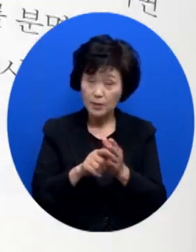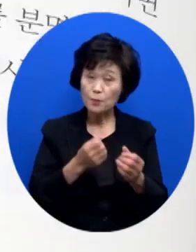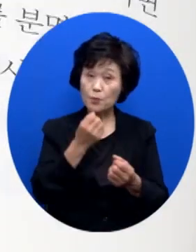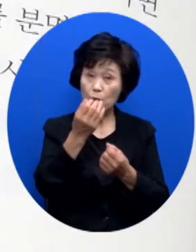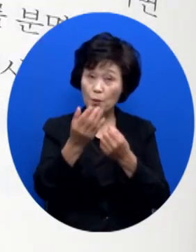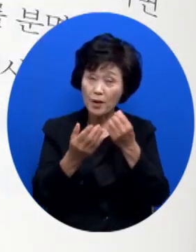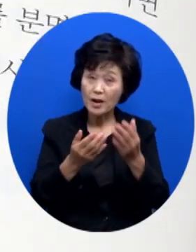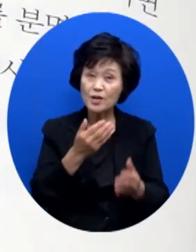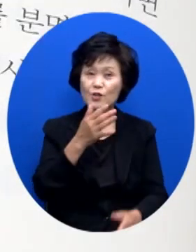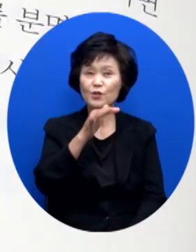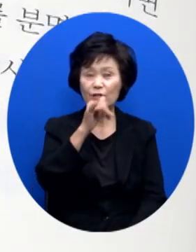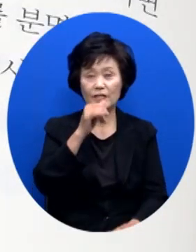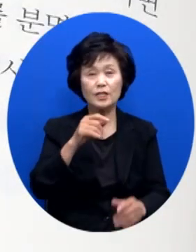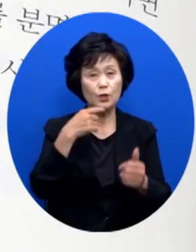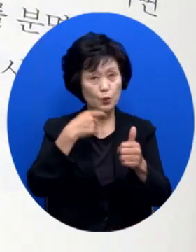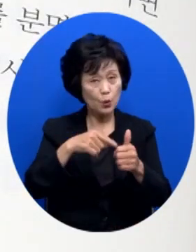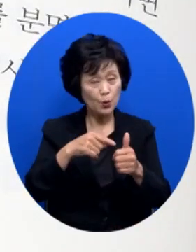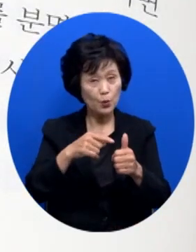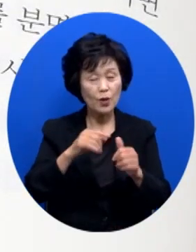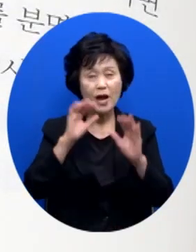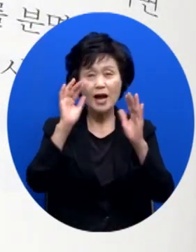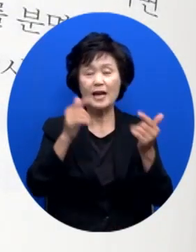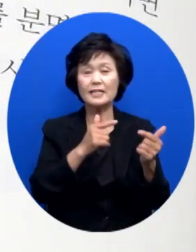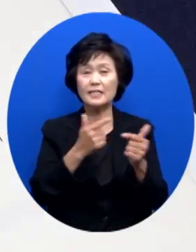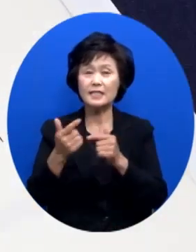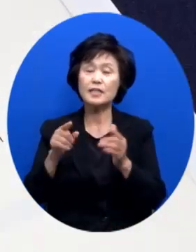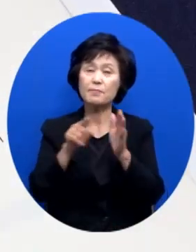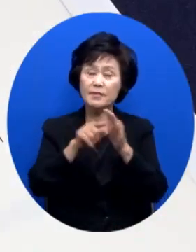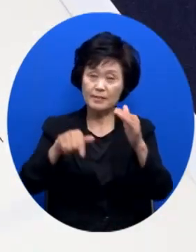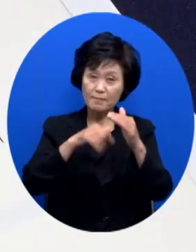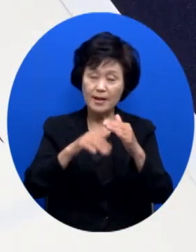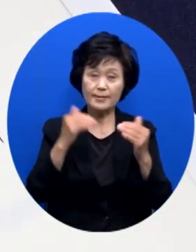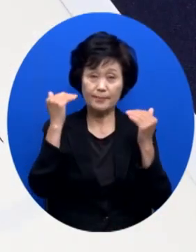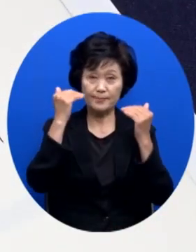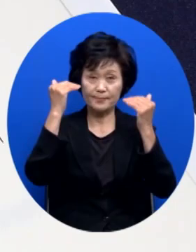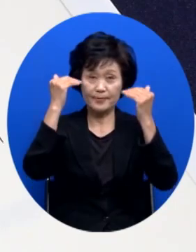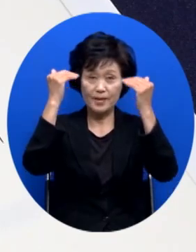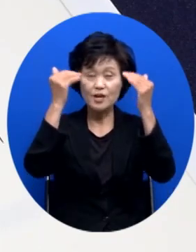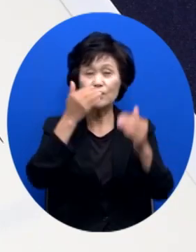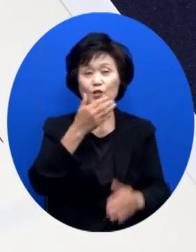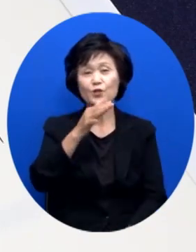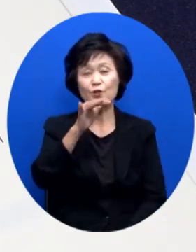세례 교육이 아이들이 믿음 안에서 성장하는 또 하나의